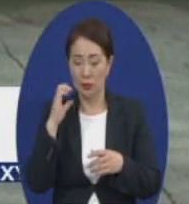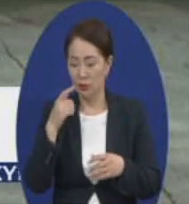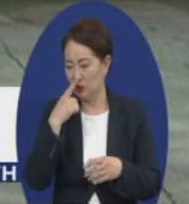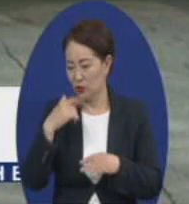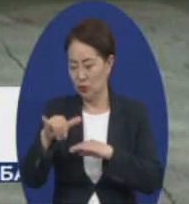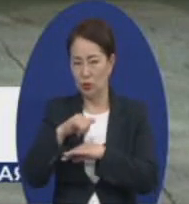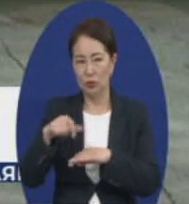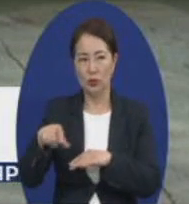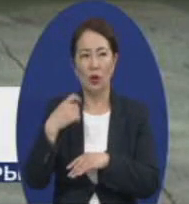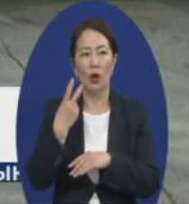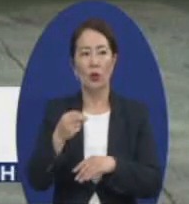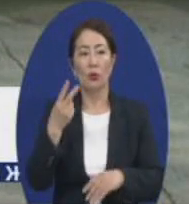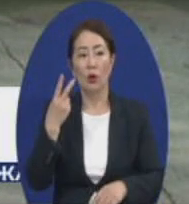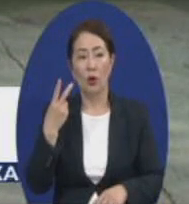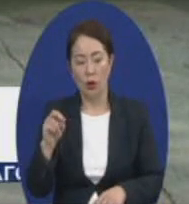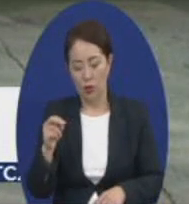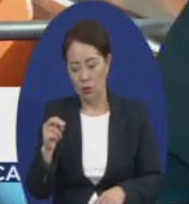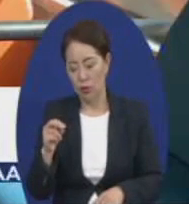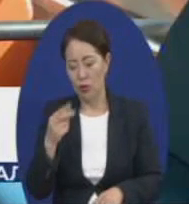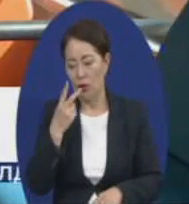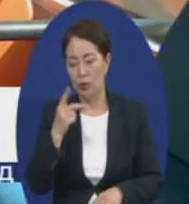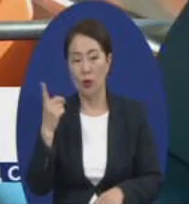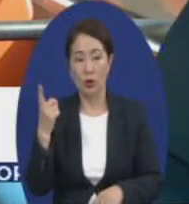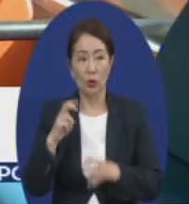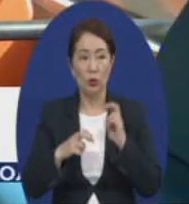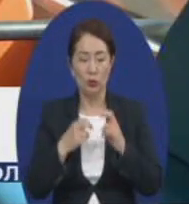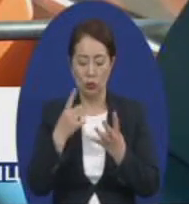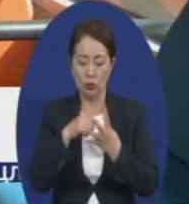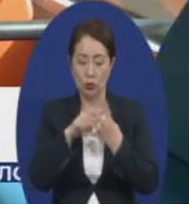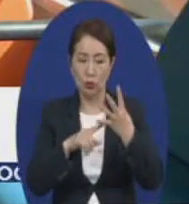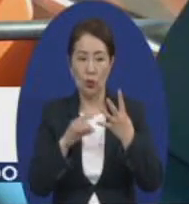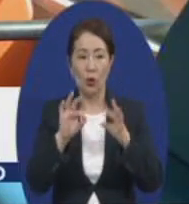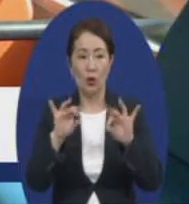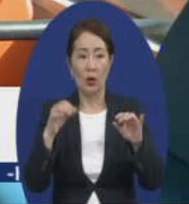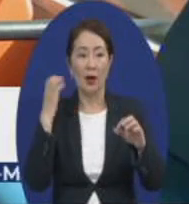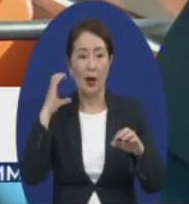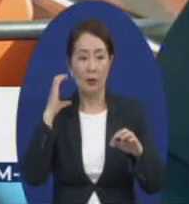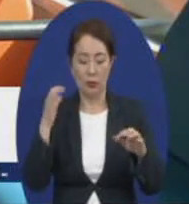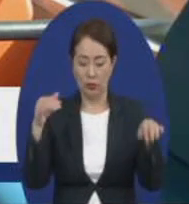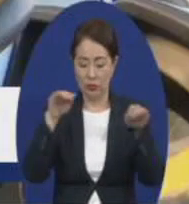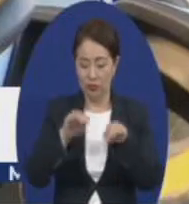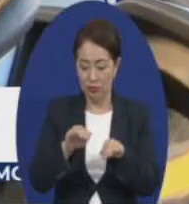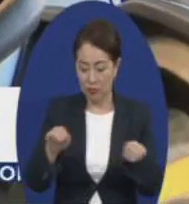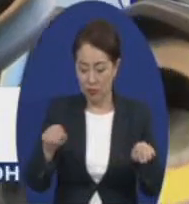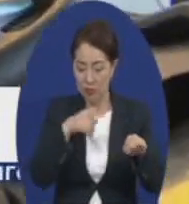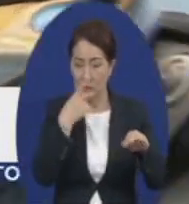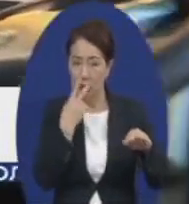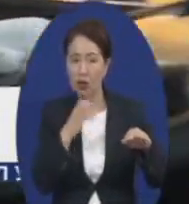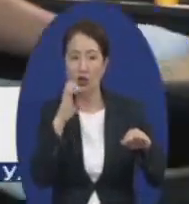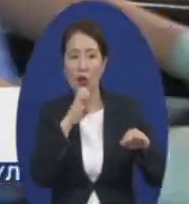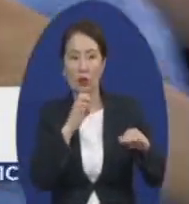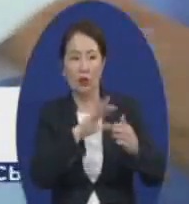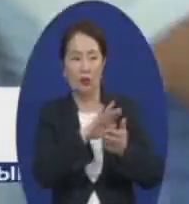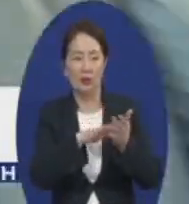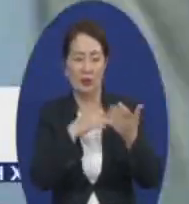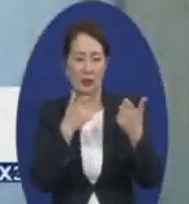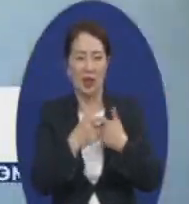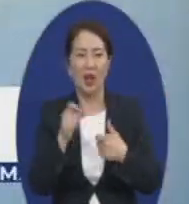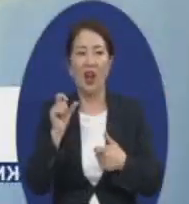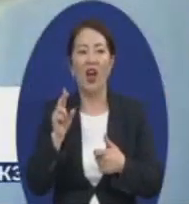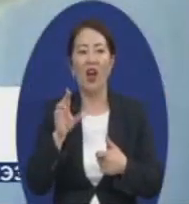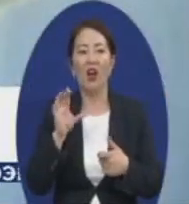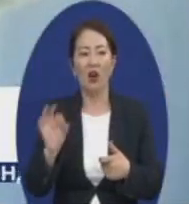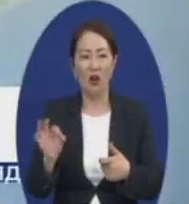найрамдахтуудаар дуусад 2020-2021 онд үйлдвэрлсэн дөрвөн төрлийн эдгээр автобуснууд бүгд Европ стандартад нийцсэн экологд